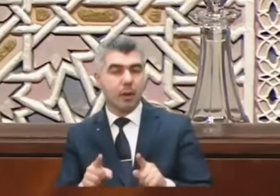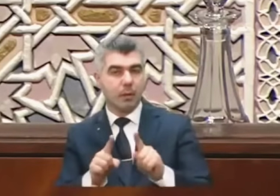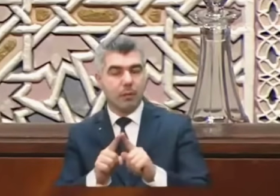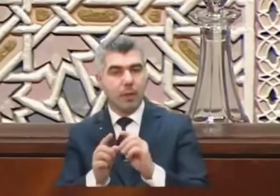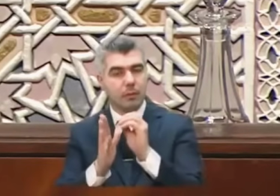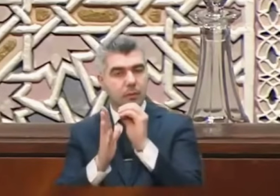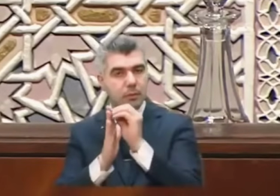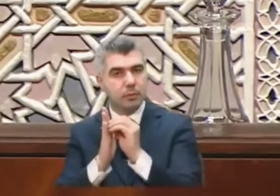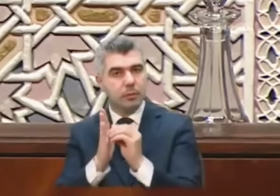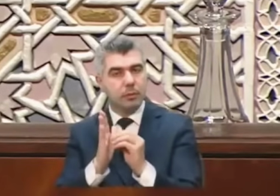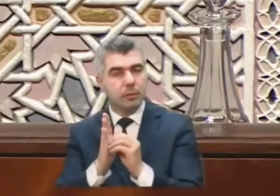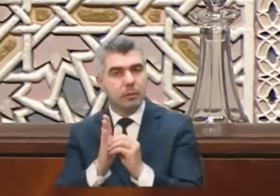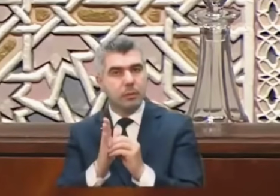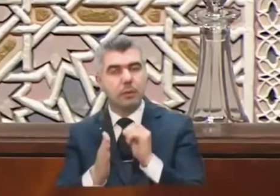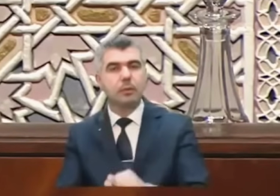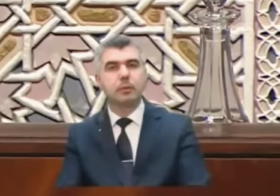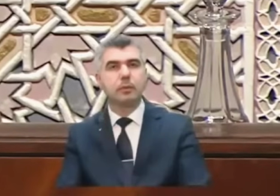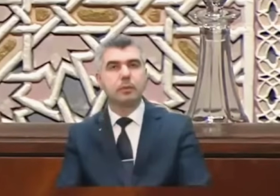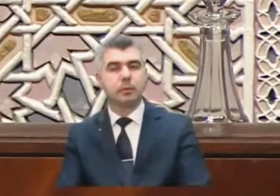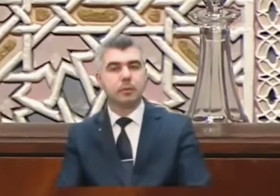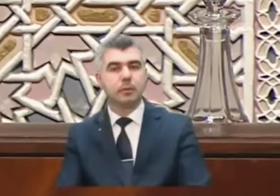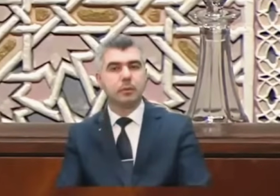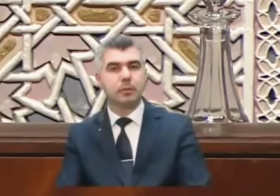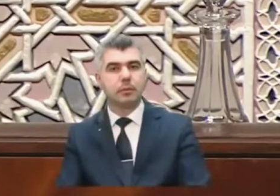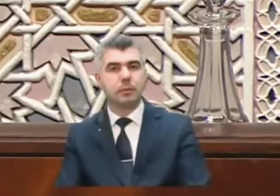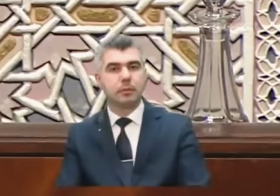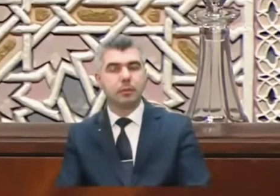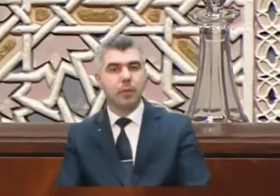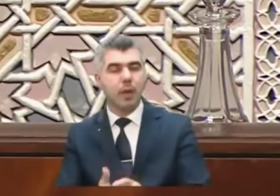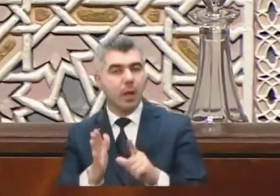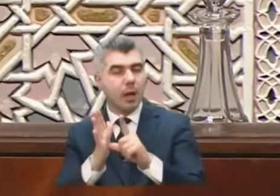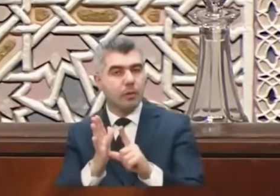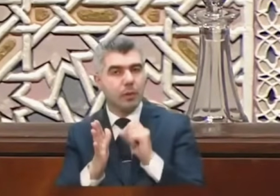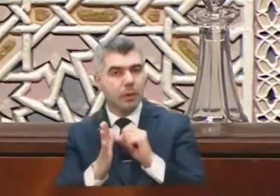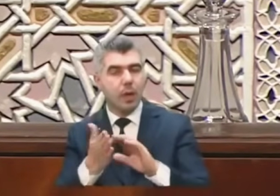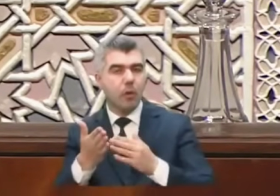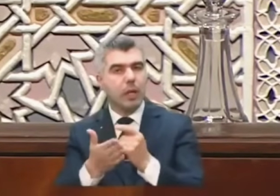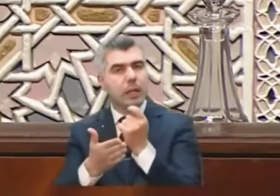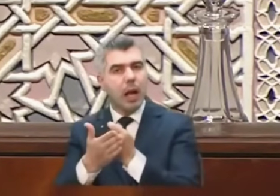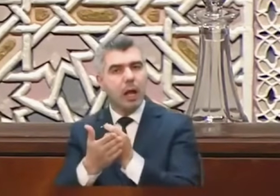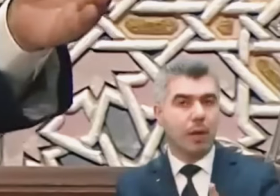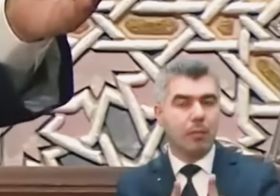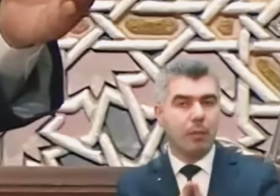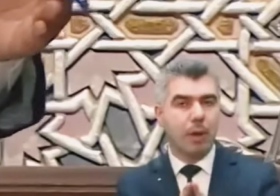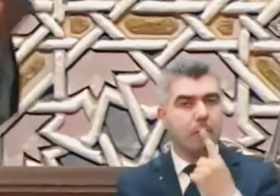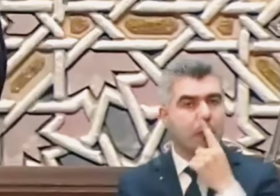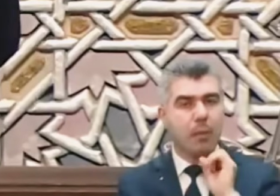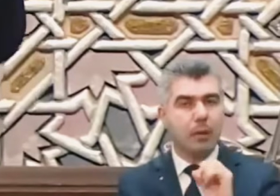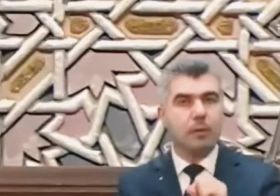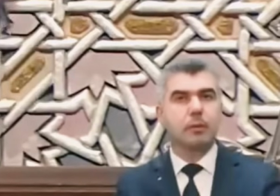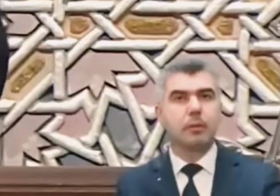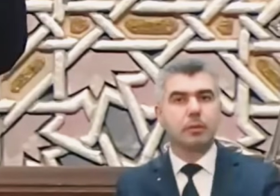ترتب وقراوها الخمسه الفا هذه ما فيها لا بطلب من كذا ولا من كذا.